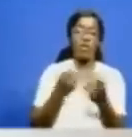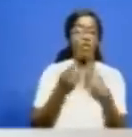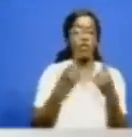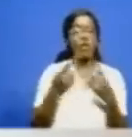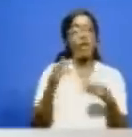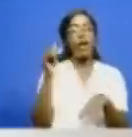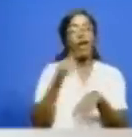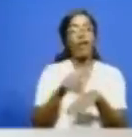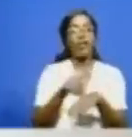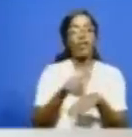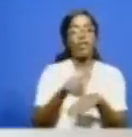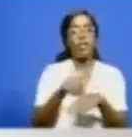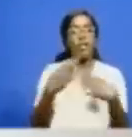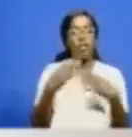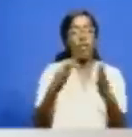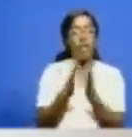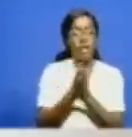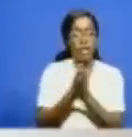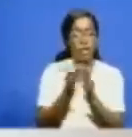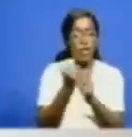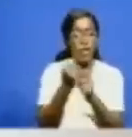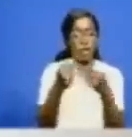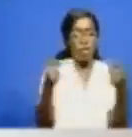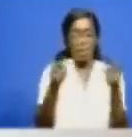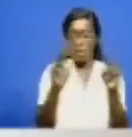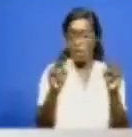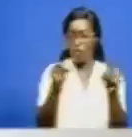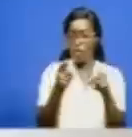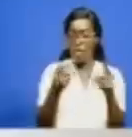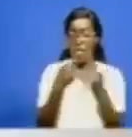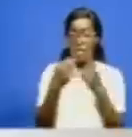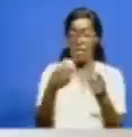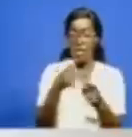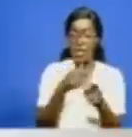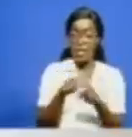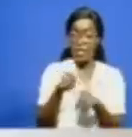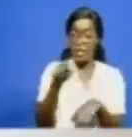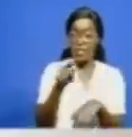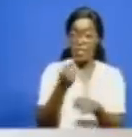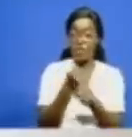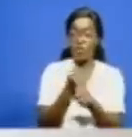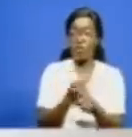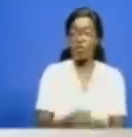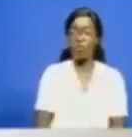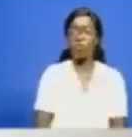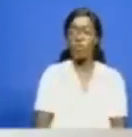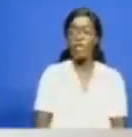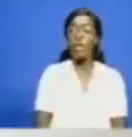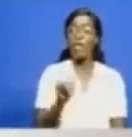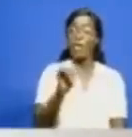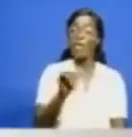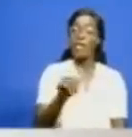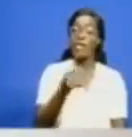people and do the opposite. No. What he told us to do, he himself did. And that is